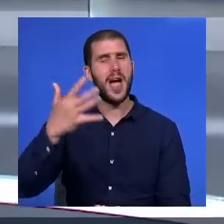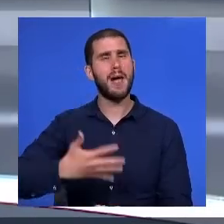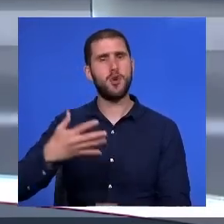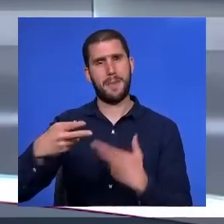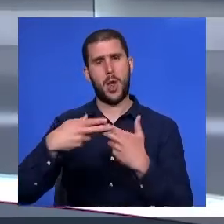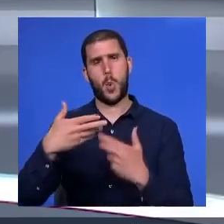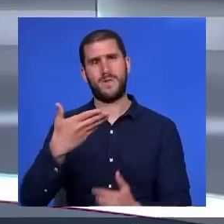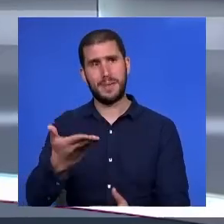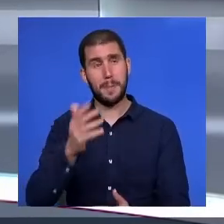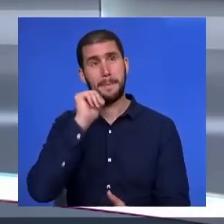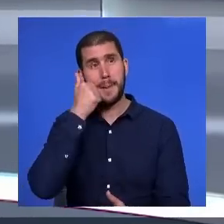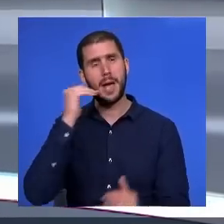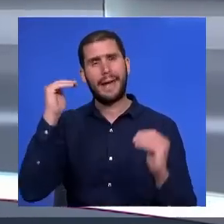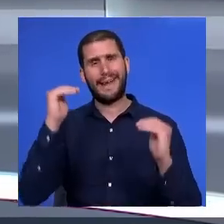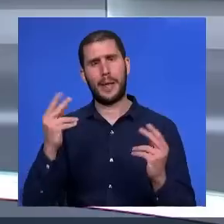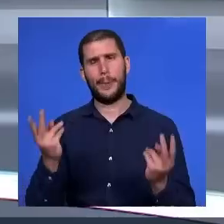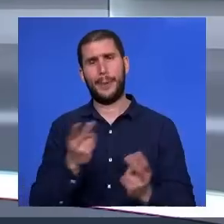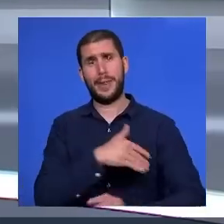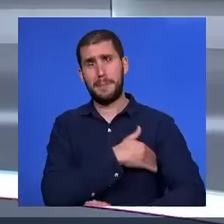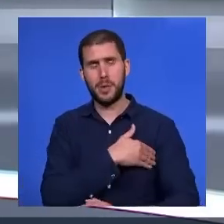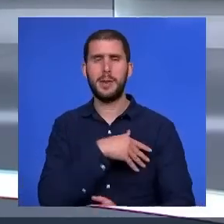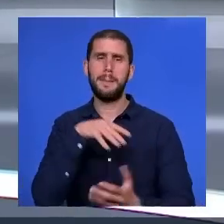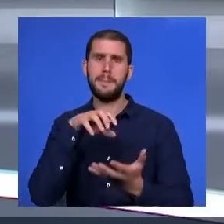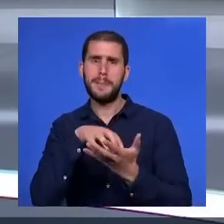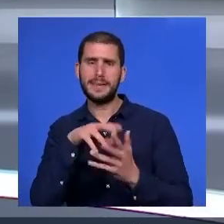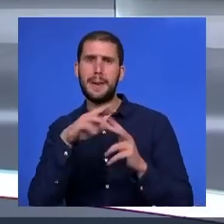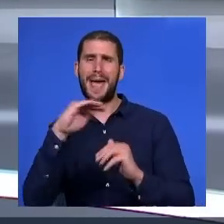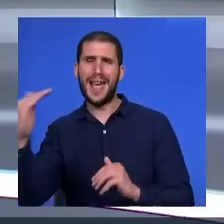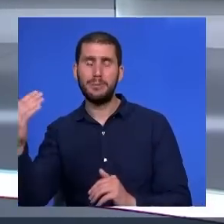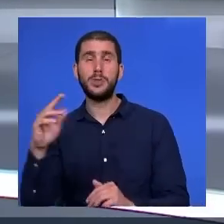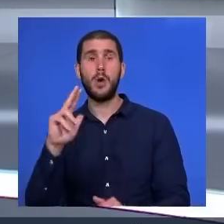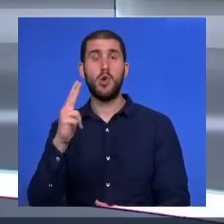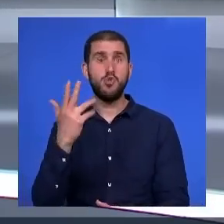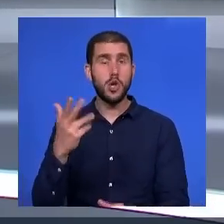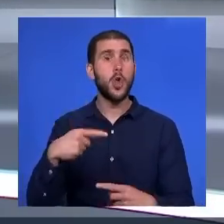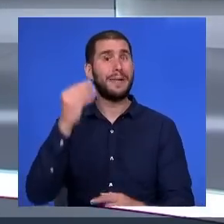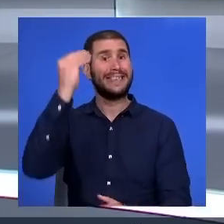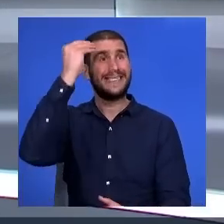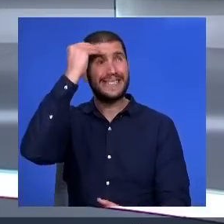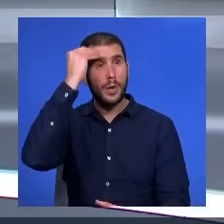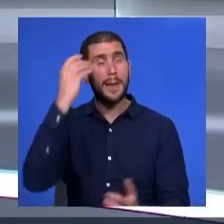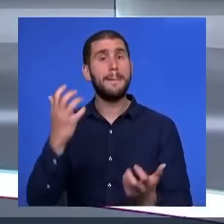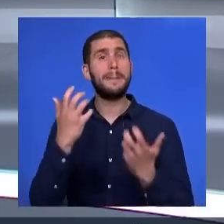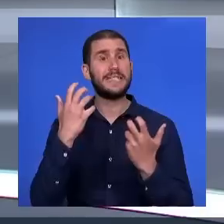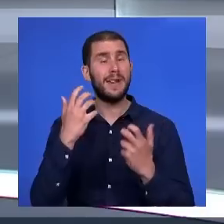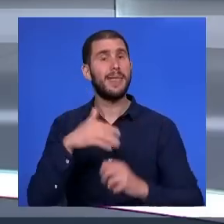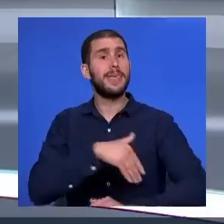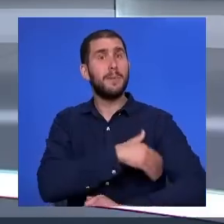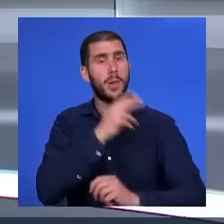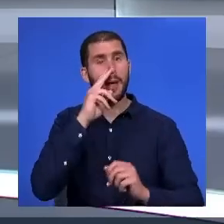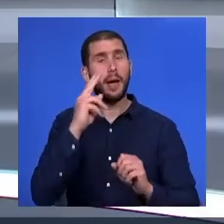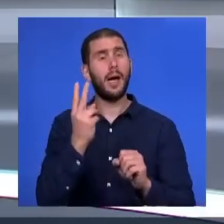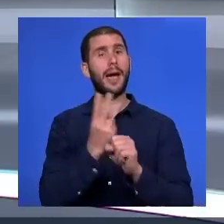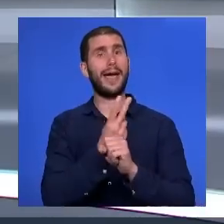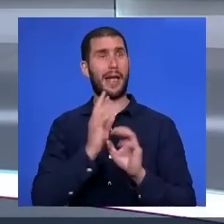הקרובים, מחר ירידה קלה בטמפרטורות בפנים הארץ ובערים. שלישי, יום הזיכרון, מזג אוויר עם טמפרטורות רגילות